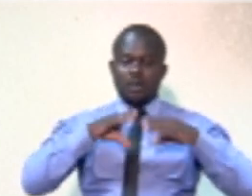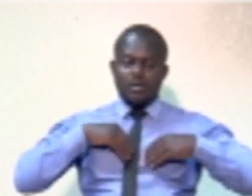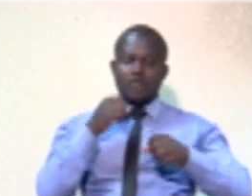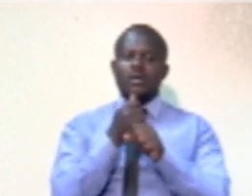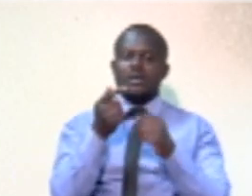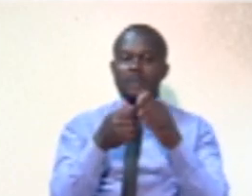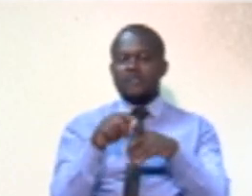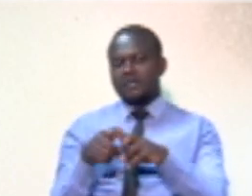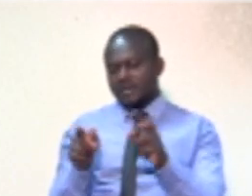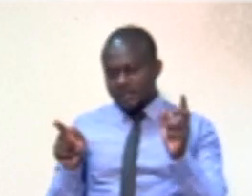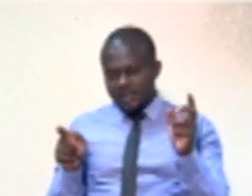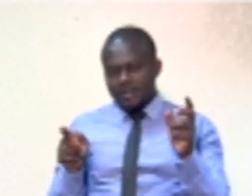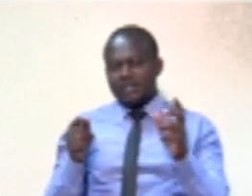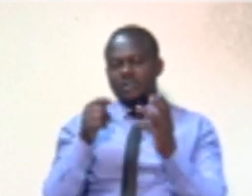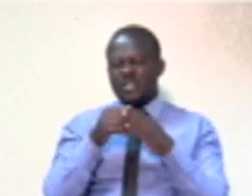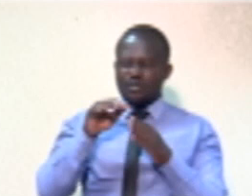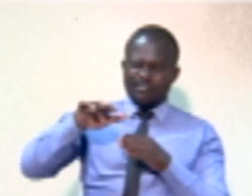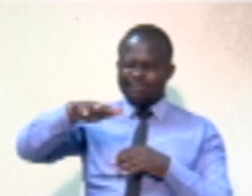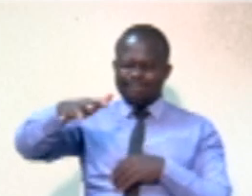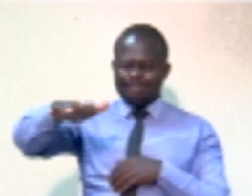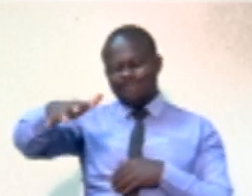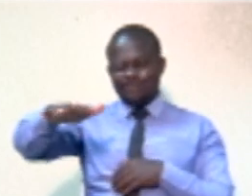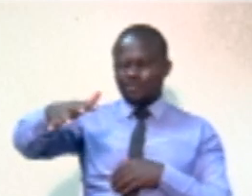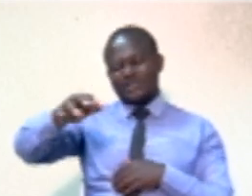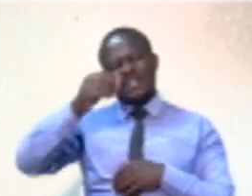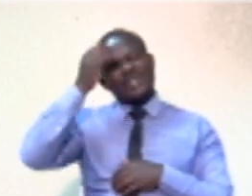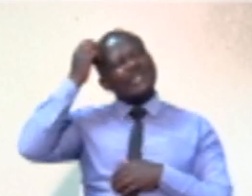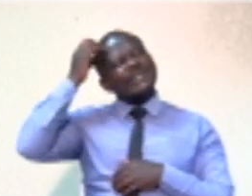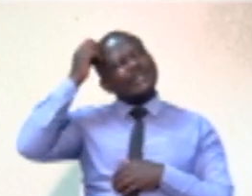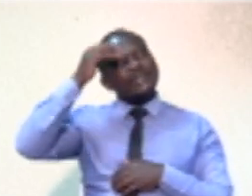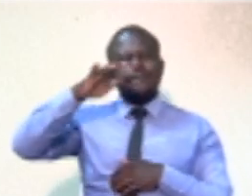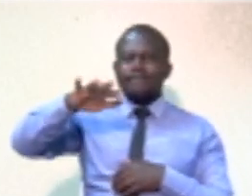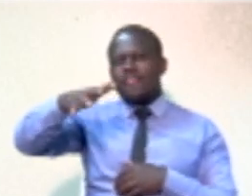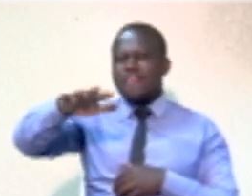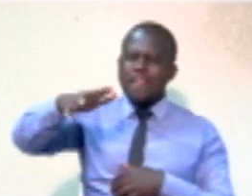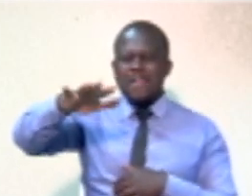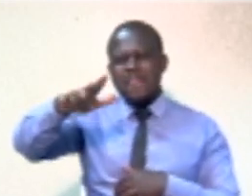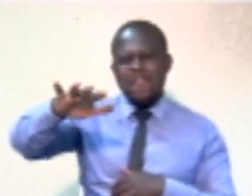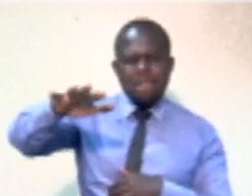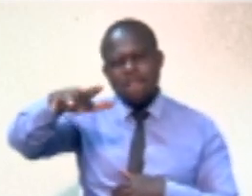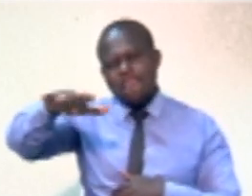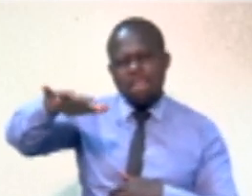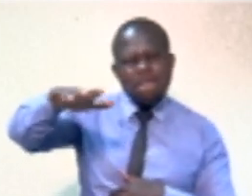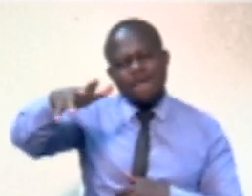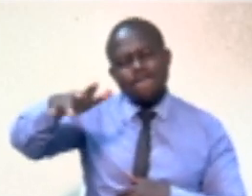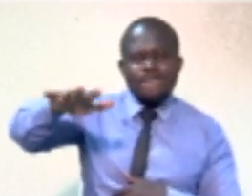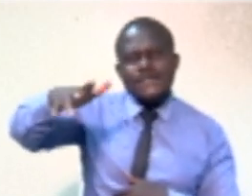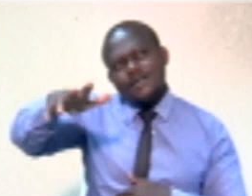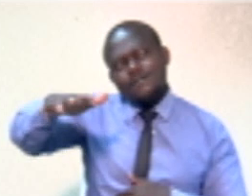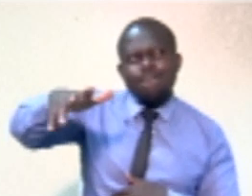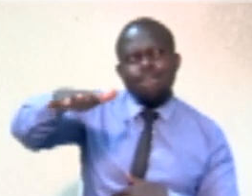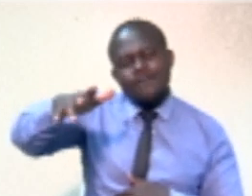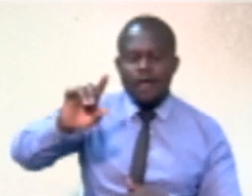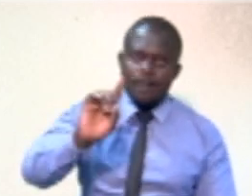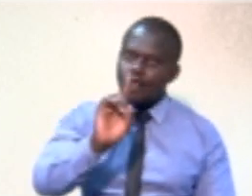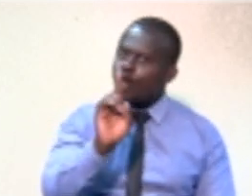bitandukanye ikintu cyo kugenekereza mu by'ukuri gikwiye kuba gishyira abantu mu bibazo kandi mu by'ukuri ibintu ibyo aribyo byose